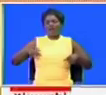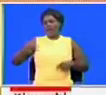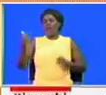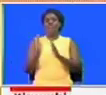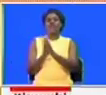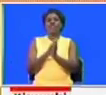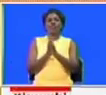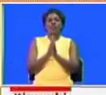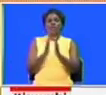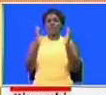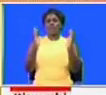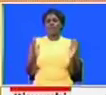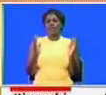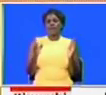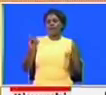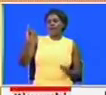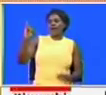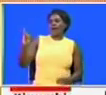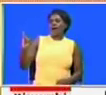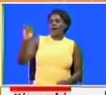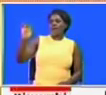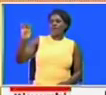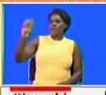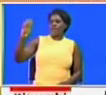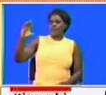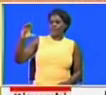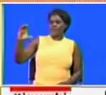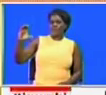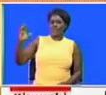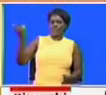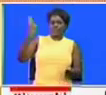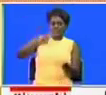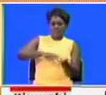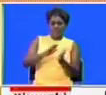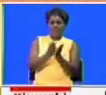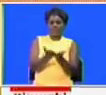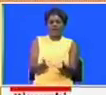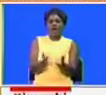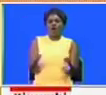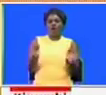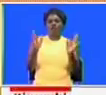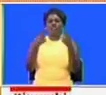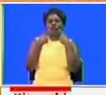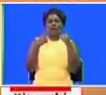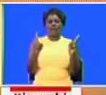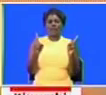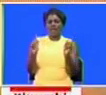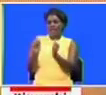Taarifa nyingine kuu hii leo, Tume Huru ya Uchaguzi na Mipaka IEBC imetoa sajili rasmi ya wapiga kura, huku wa Kenya